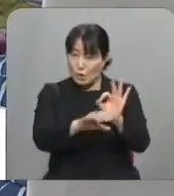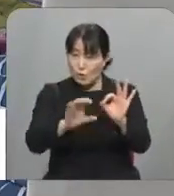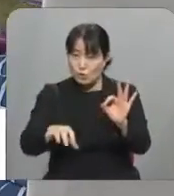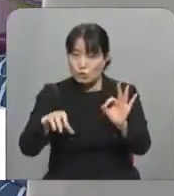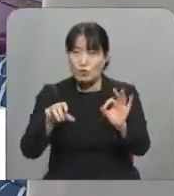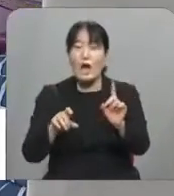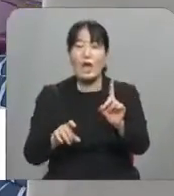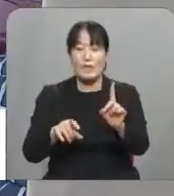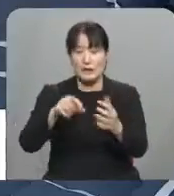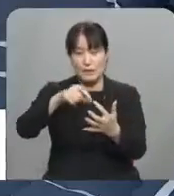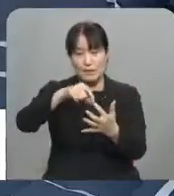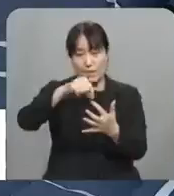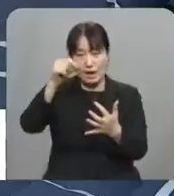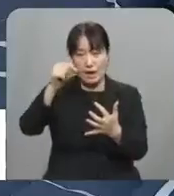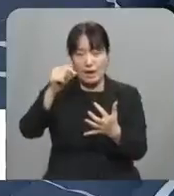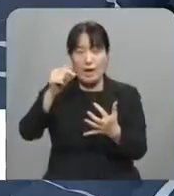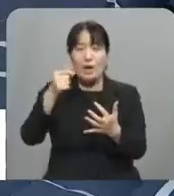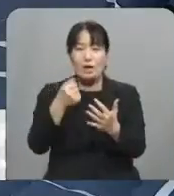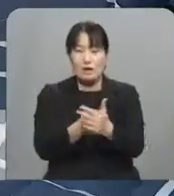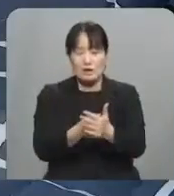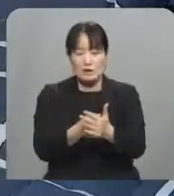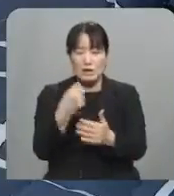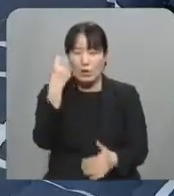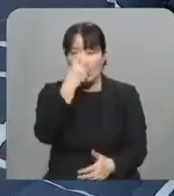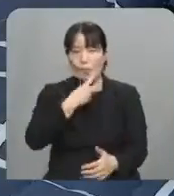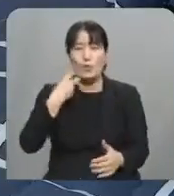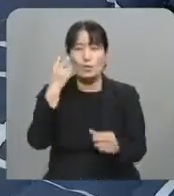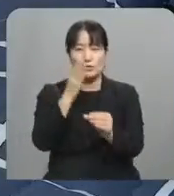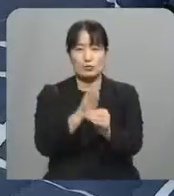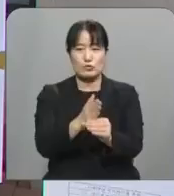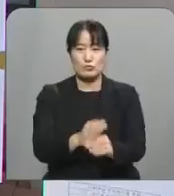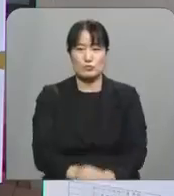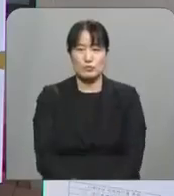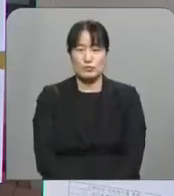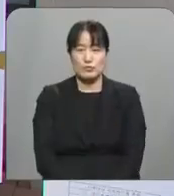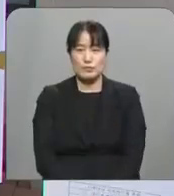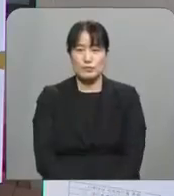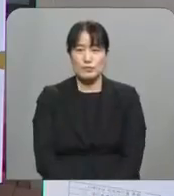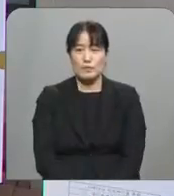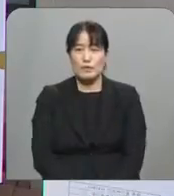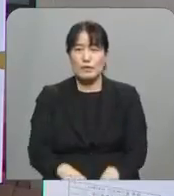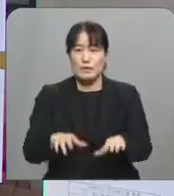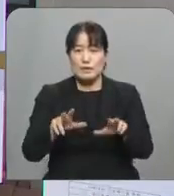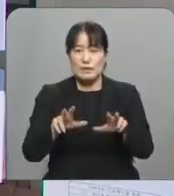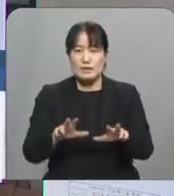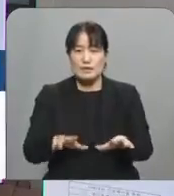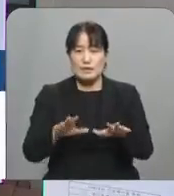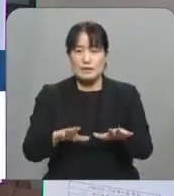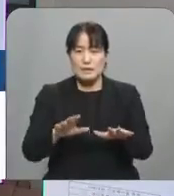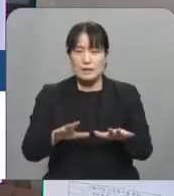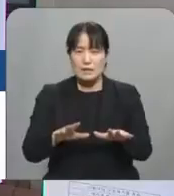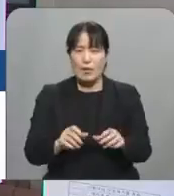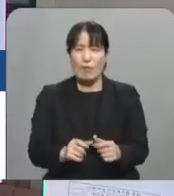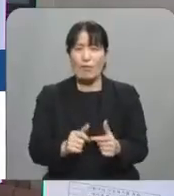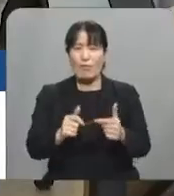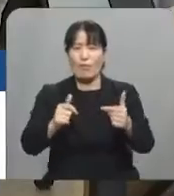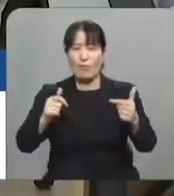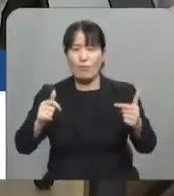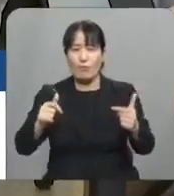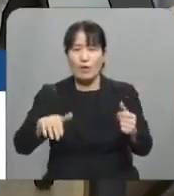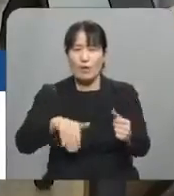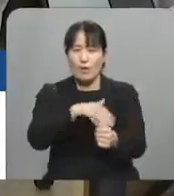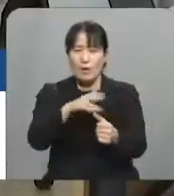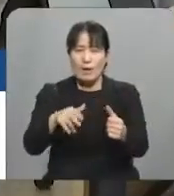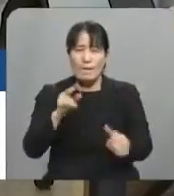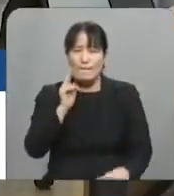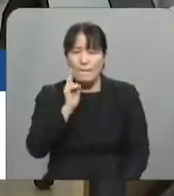곳을 생활치료시설로 지정하는 방안을 검토하고 있습니다. 현재 발상 추이가 심상치 않고